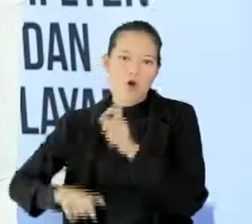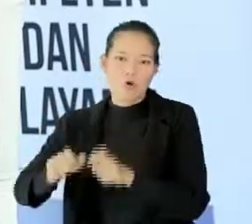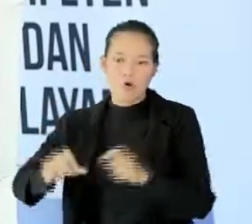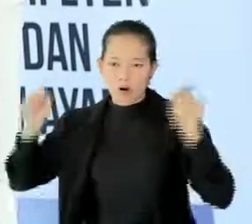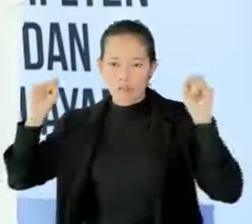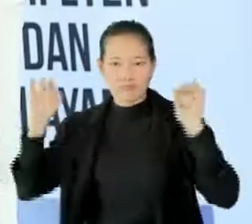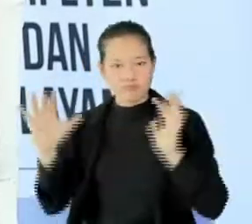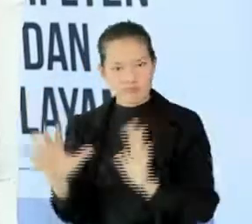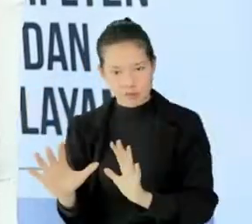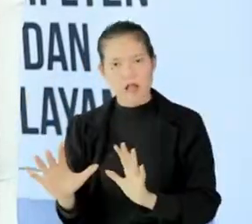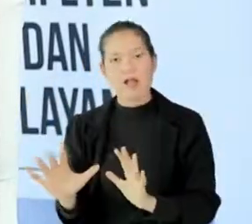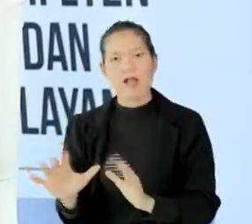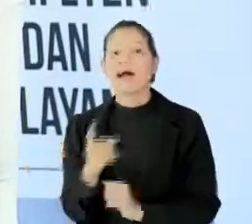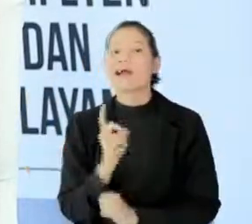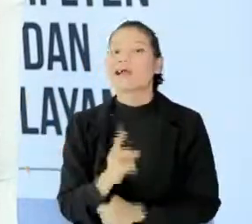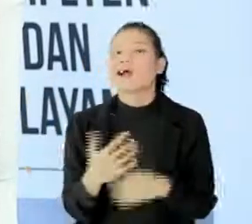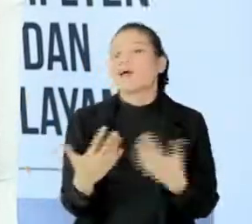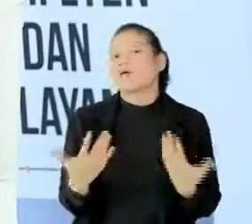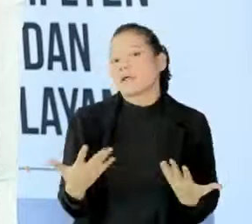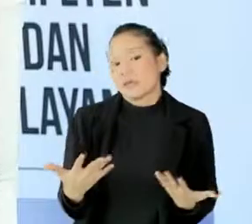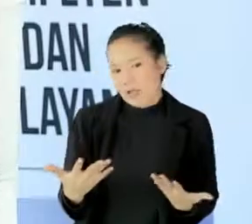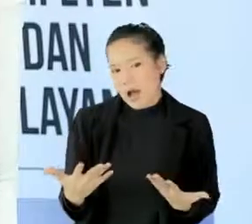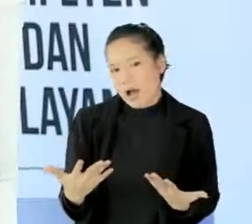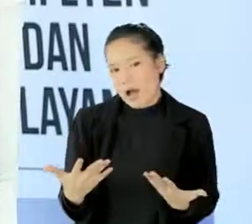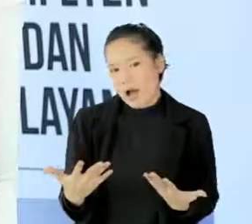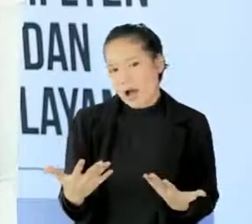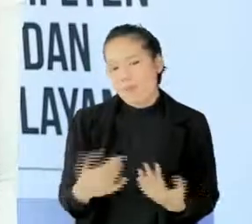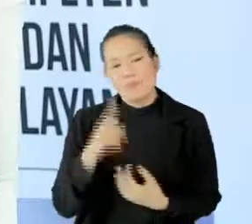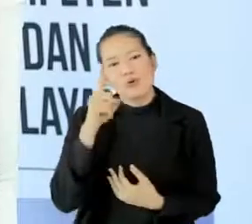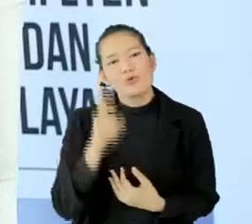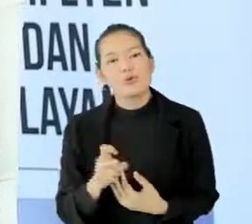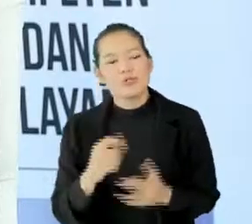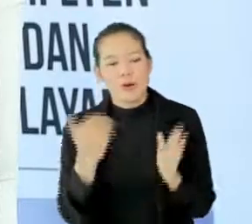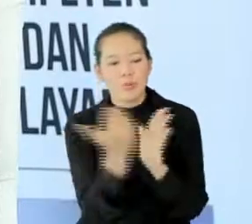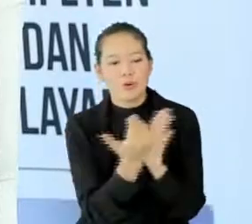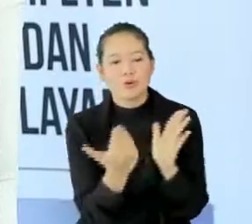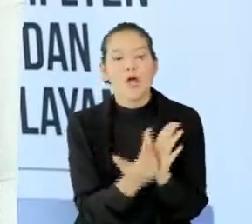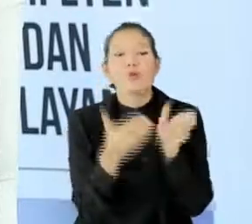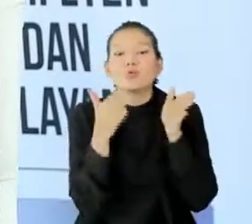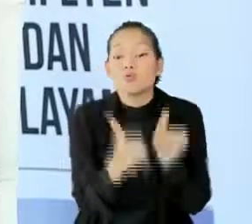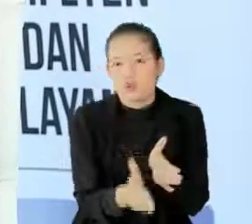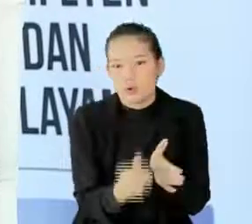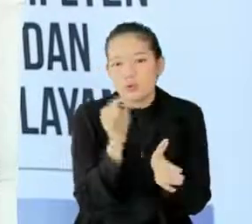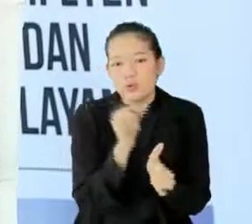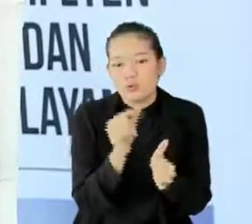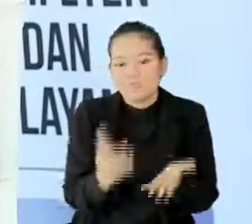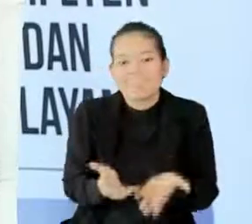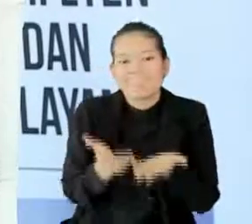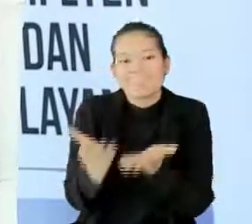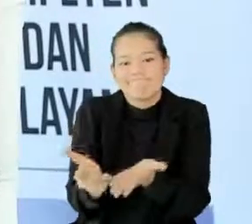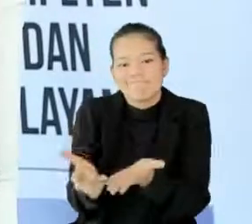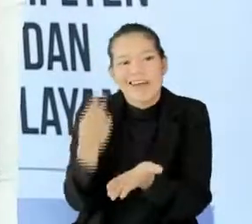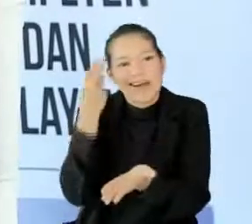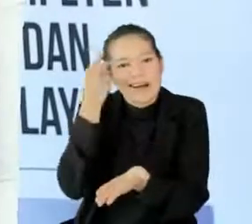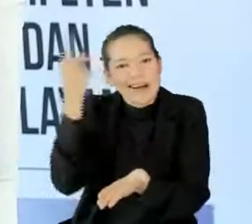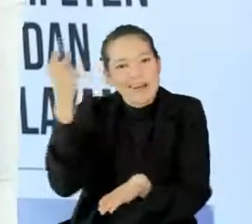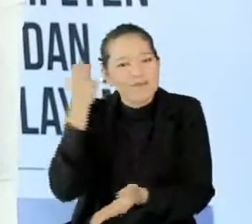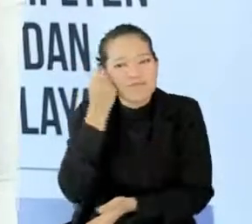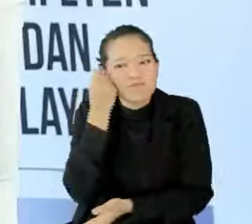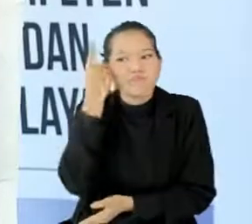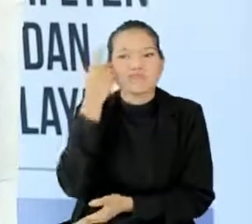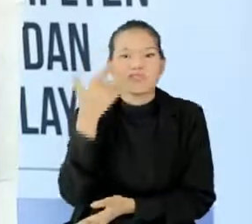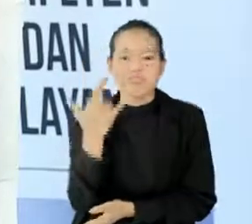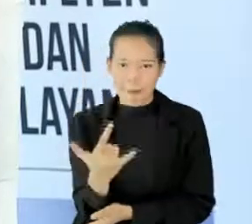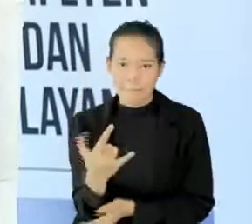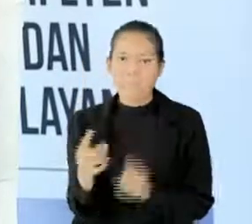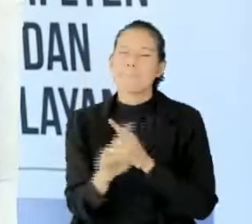untuk berkumpul. Nah, bagaimana perlunya Pak ini sebuah protokol khusus untuk mengakomodir tumbuhnya kreativitas